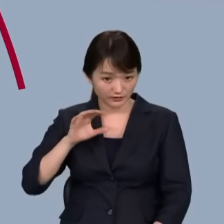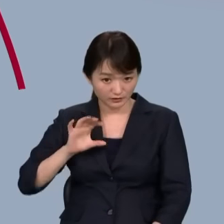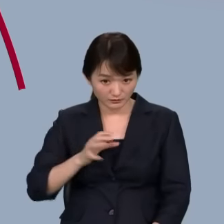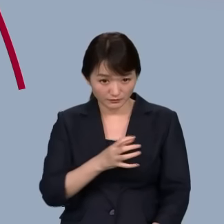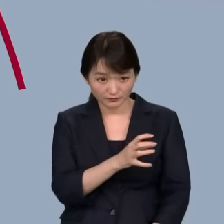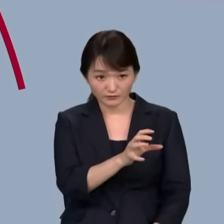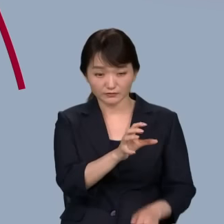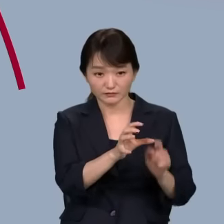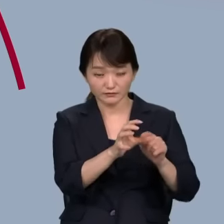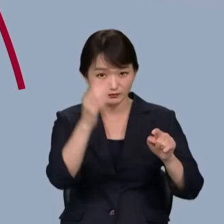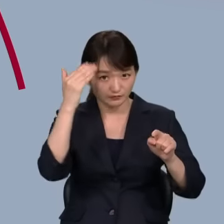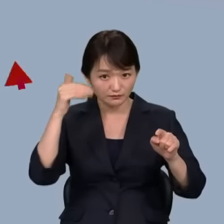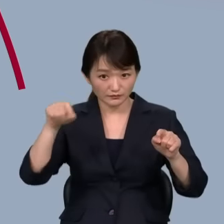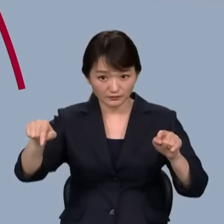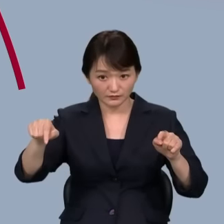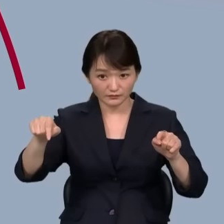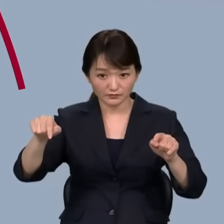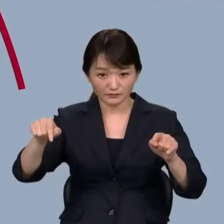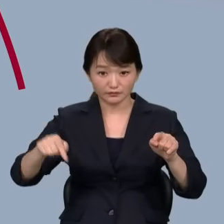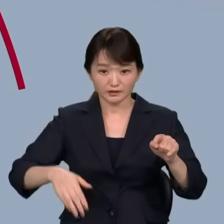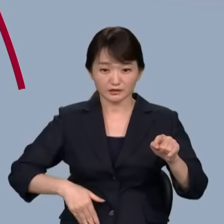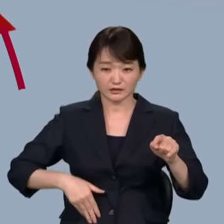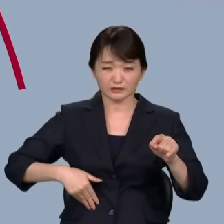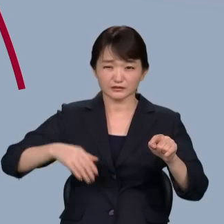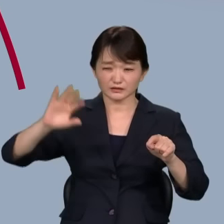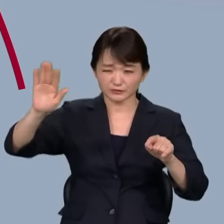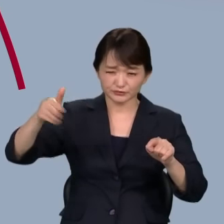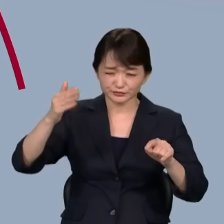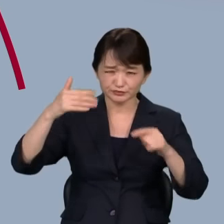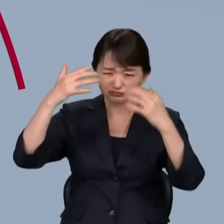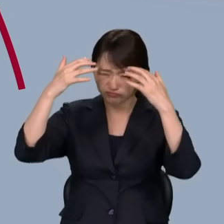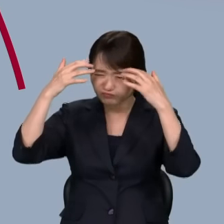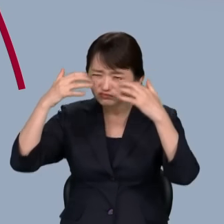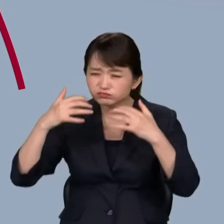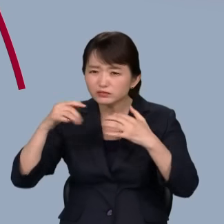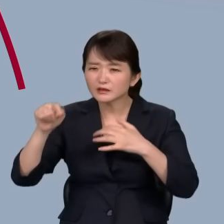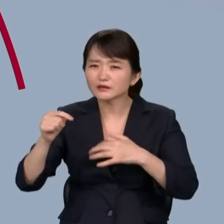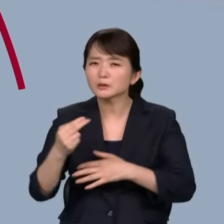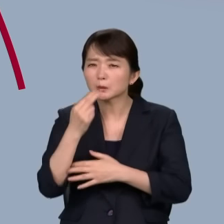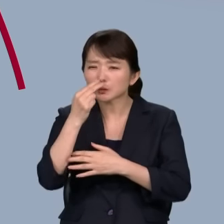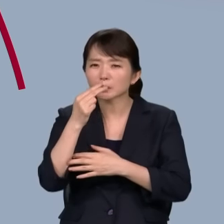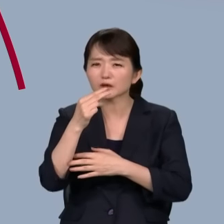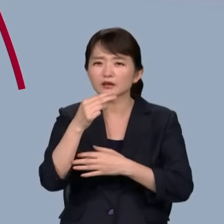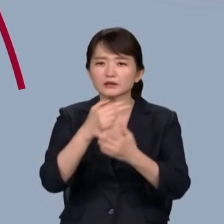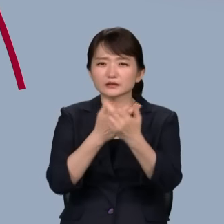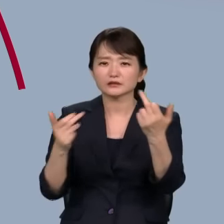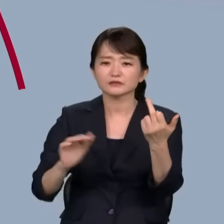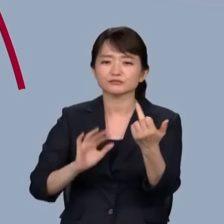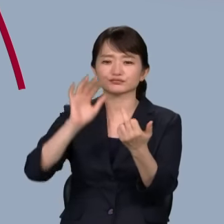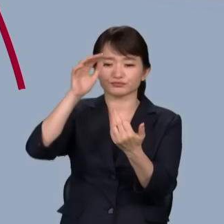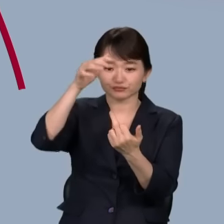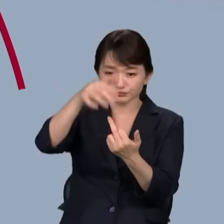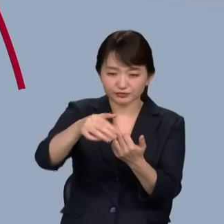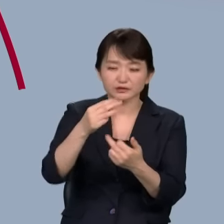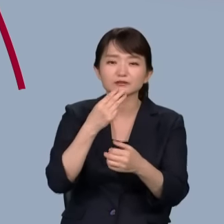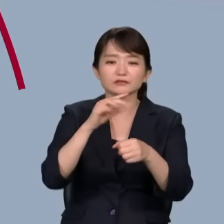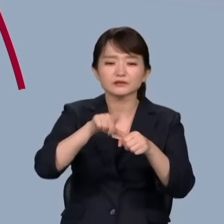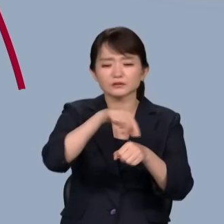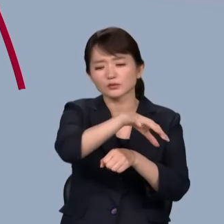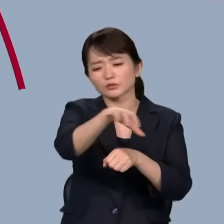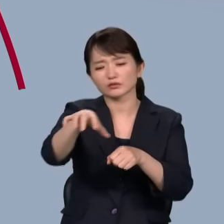동안 우리나라엔 고온의 남동풍이 불어와 덥습니다. 이 공기가 태백산맥을 넘으면서 서울 등 수도권을